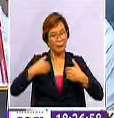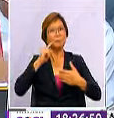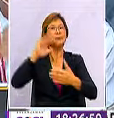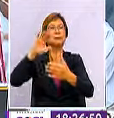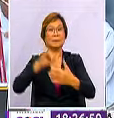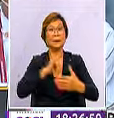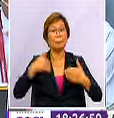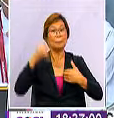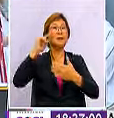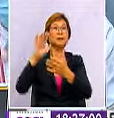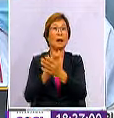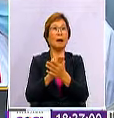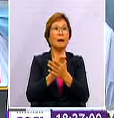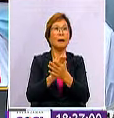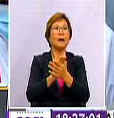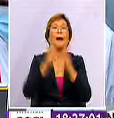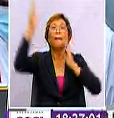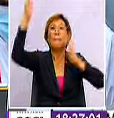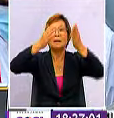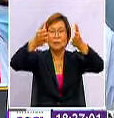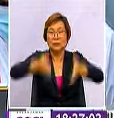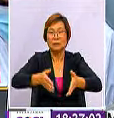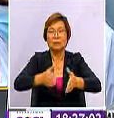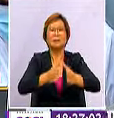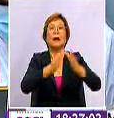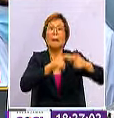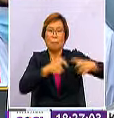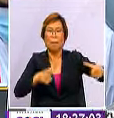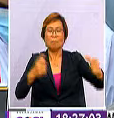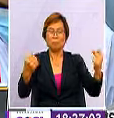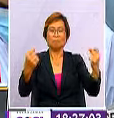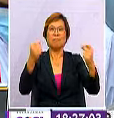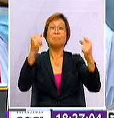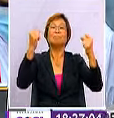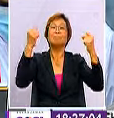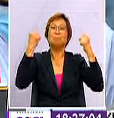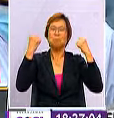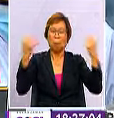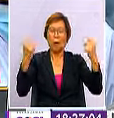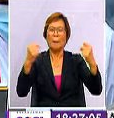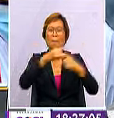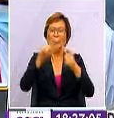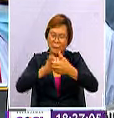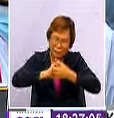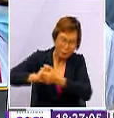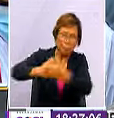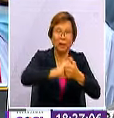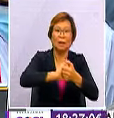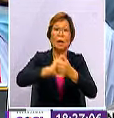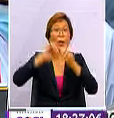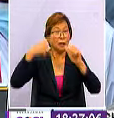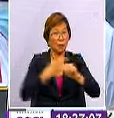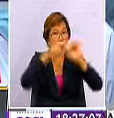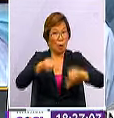Betapa bangsa Malaysia ialah bangsa yang berani, bangsa yang kuat, yang bila sepakat kita mampu melakukan yang luar